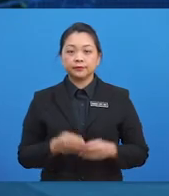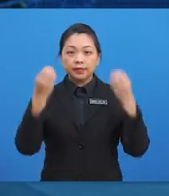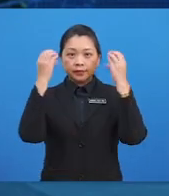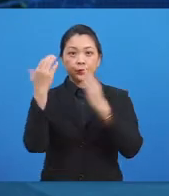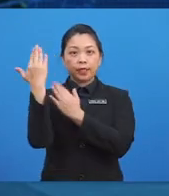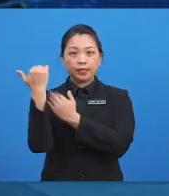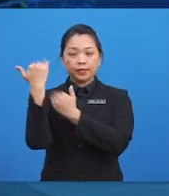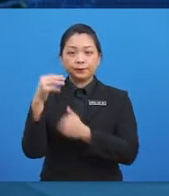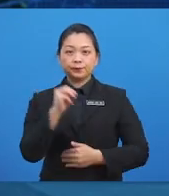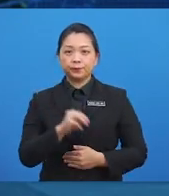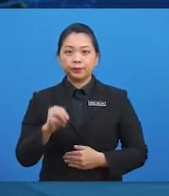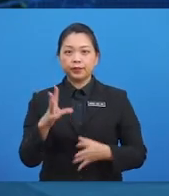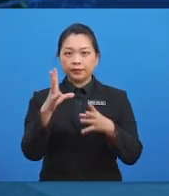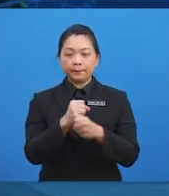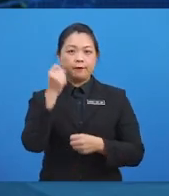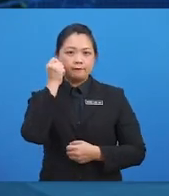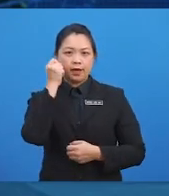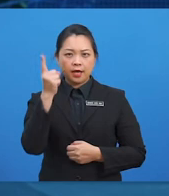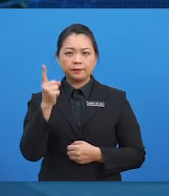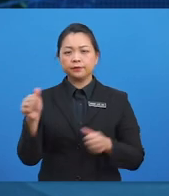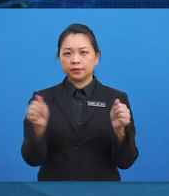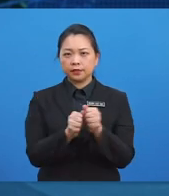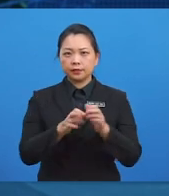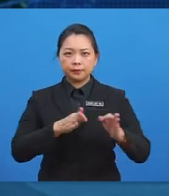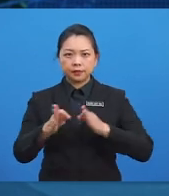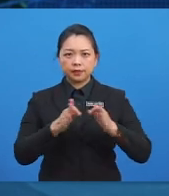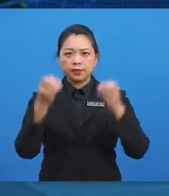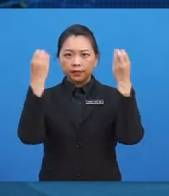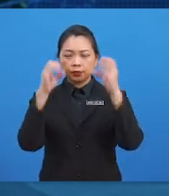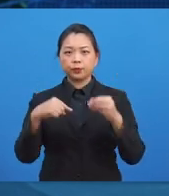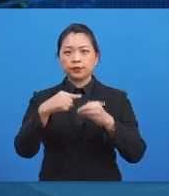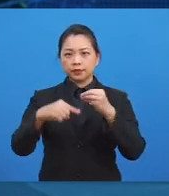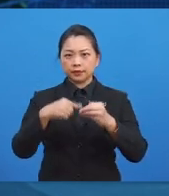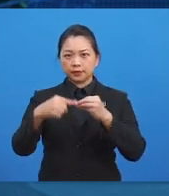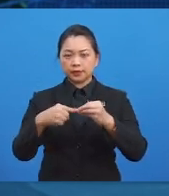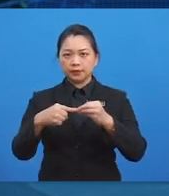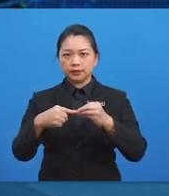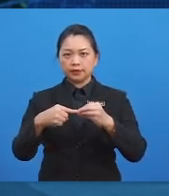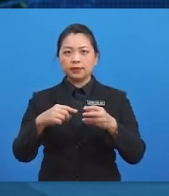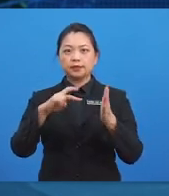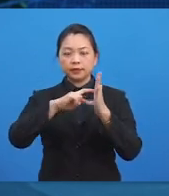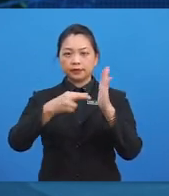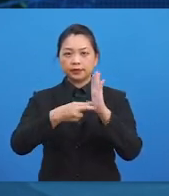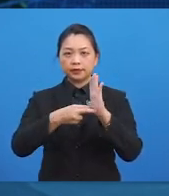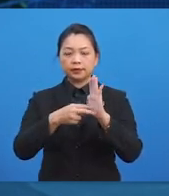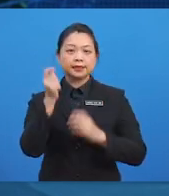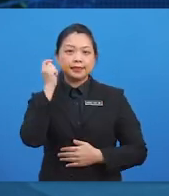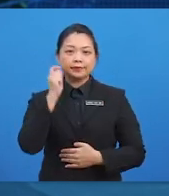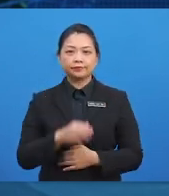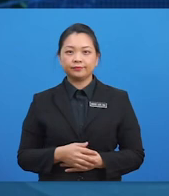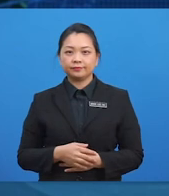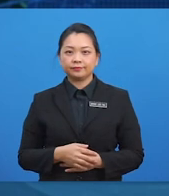Cikgu harap murid-murid dapat faham dengan penerangan cikgu tentang definisi harta intelek itu tadi.